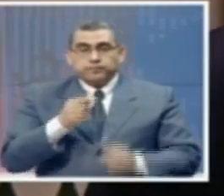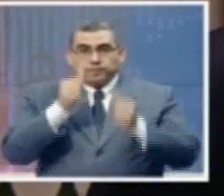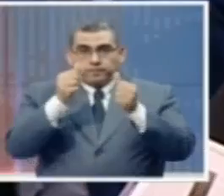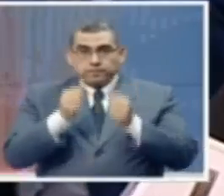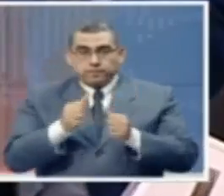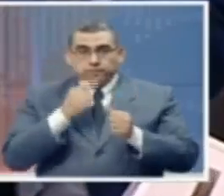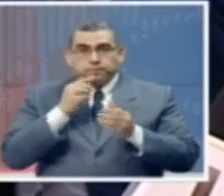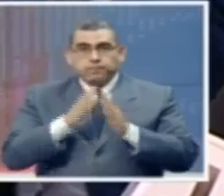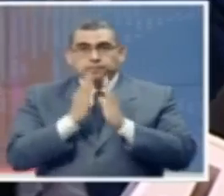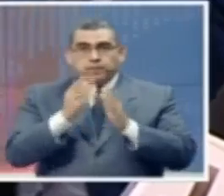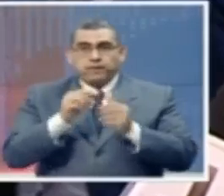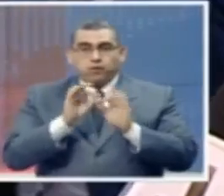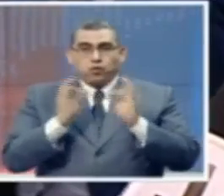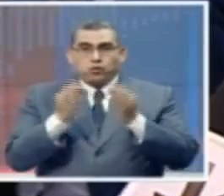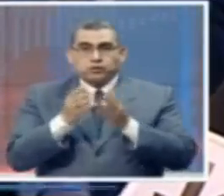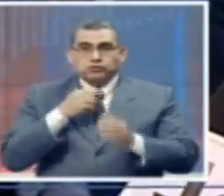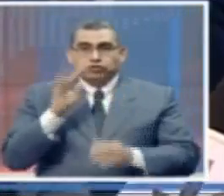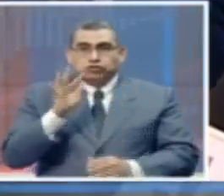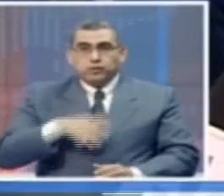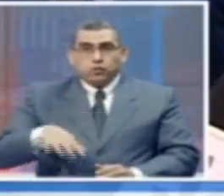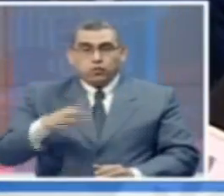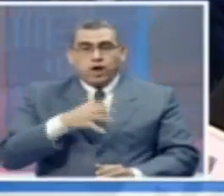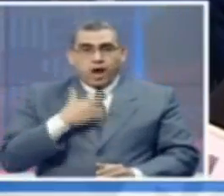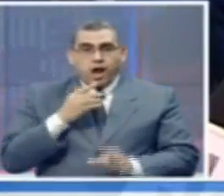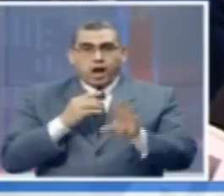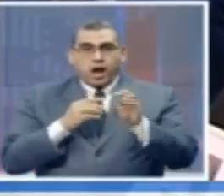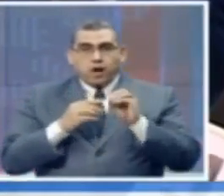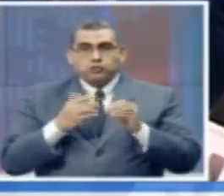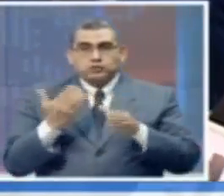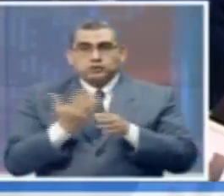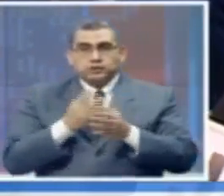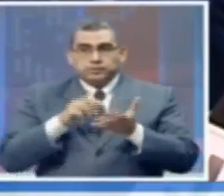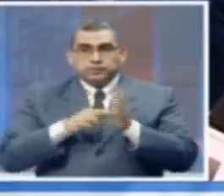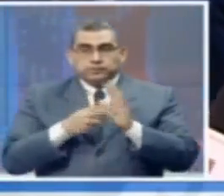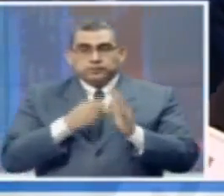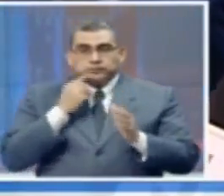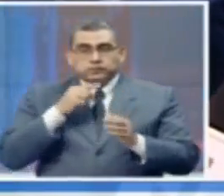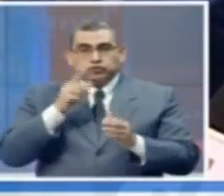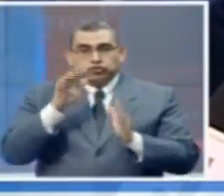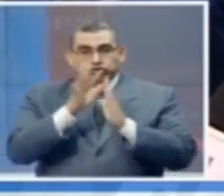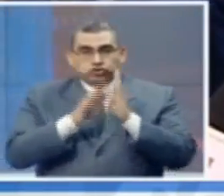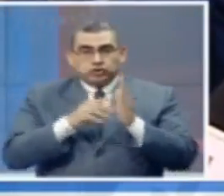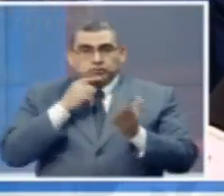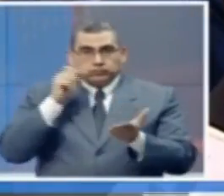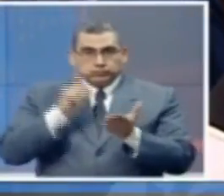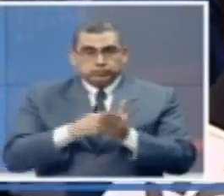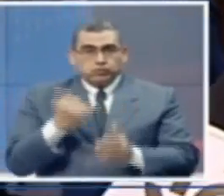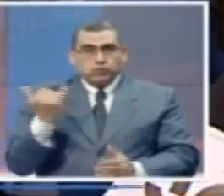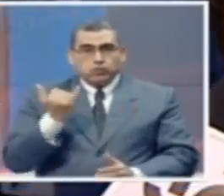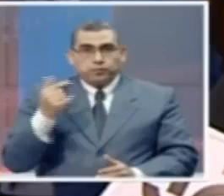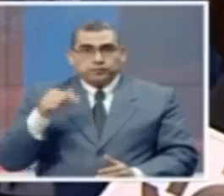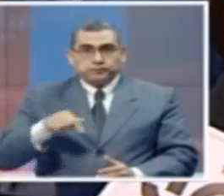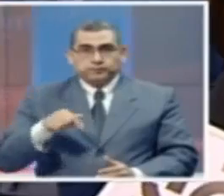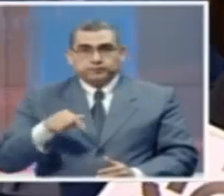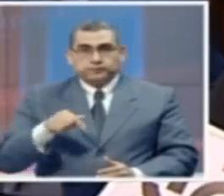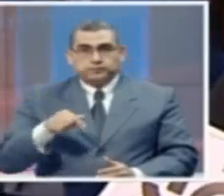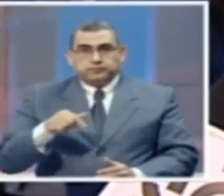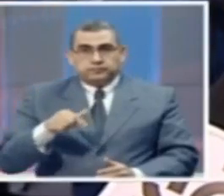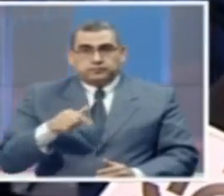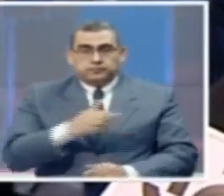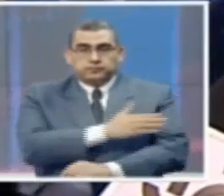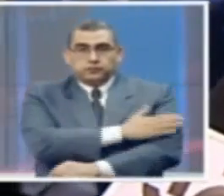الأسرة. الشعب بينتظر أن يكون هناك فصل تشريعي جيد، يعني